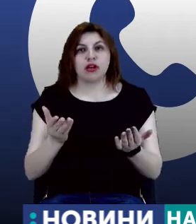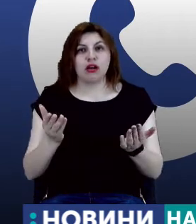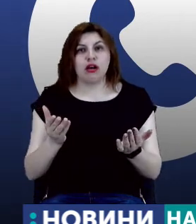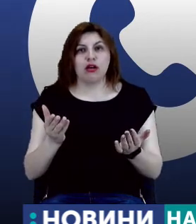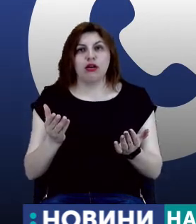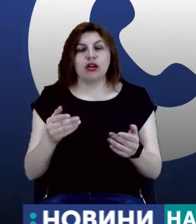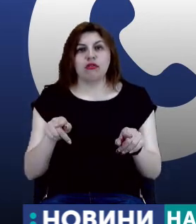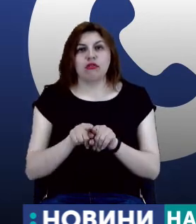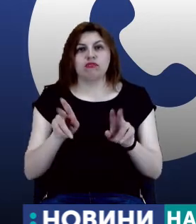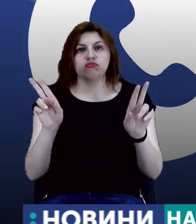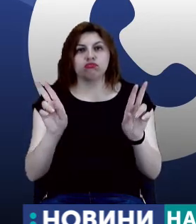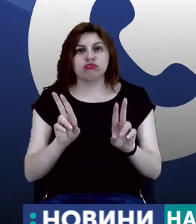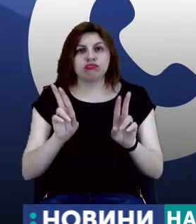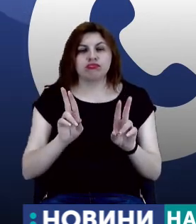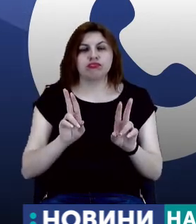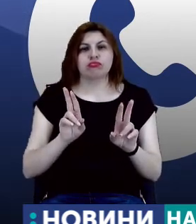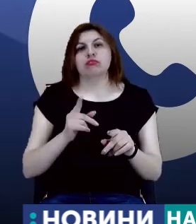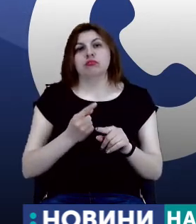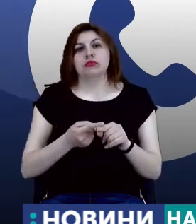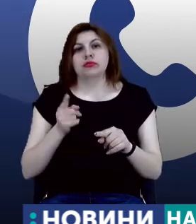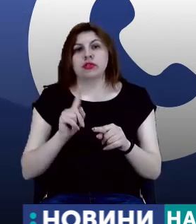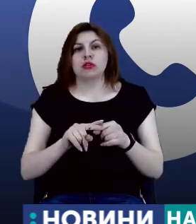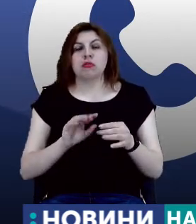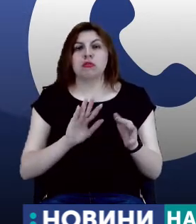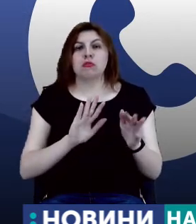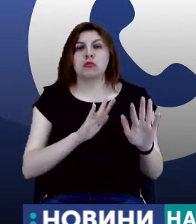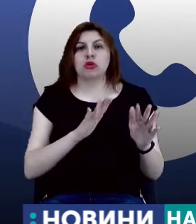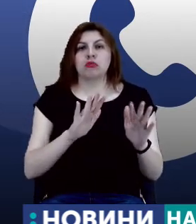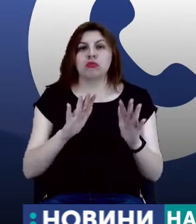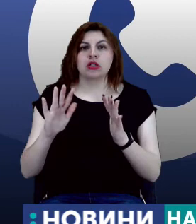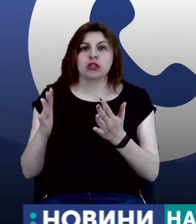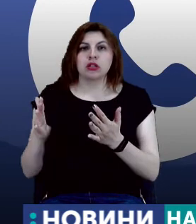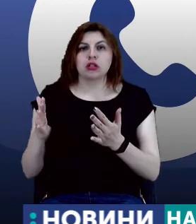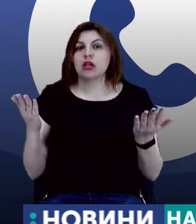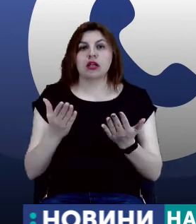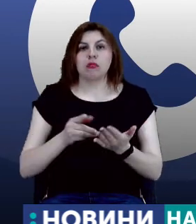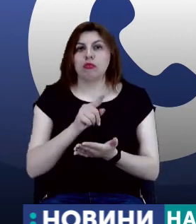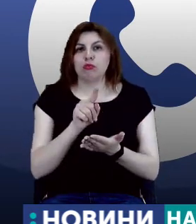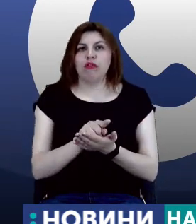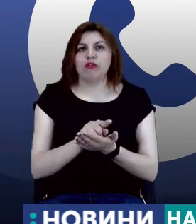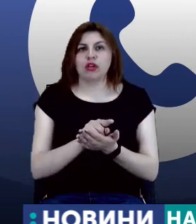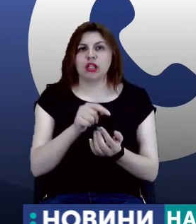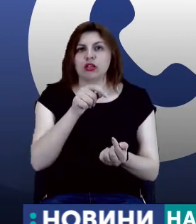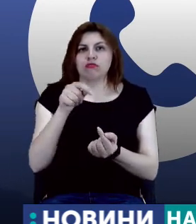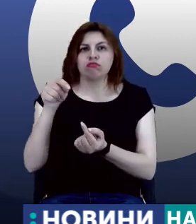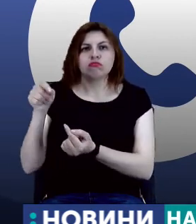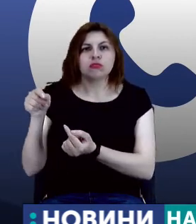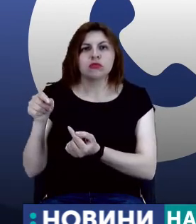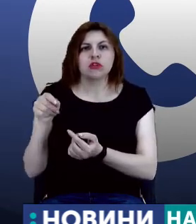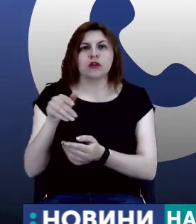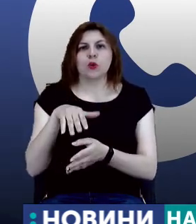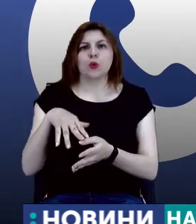регламентує ті моменти, які повинні дотримуватися усі